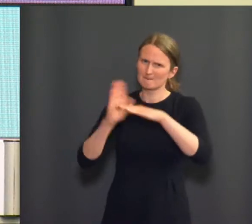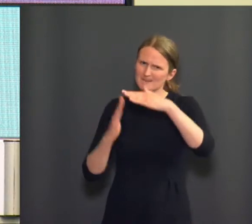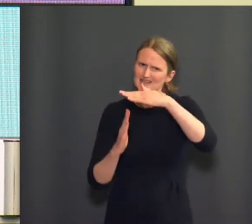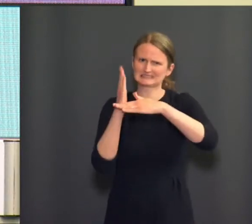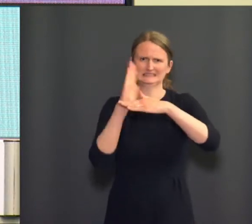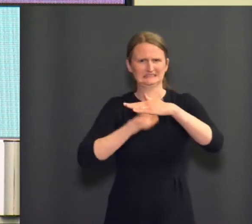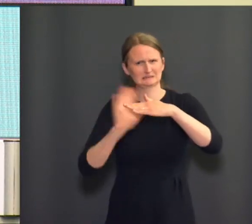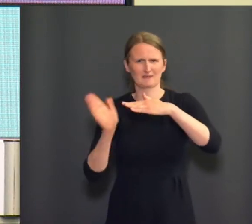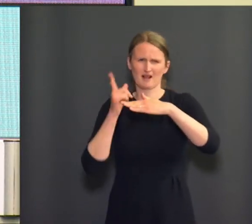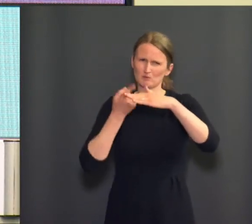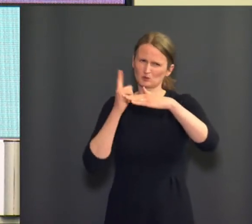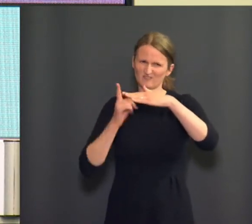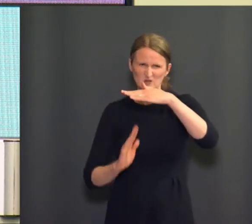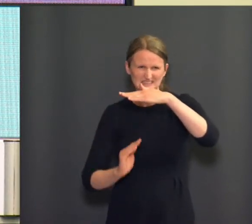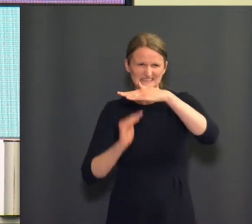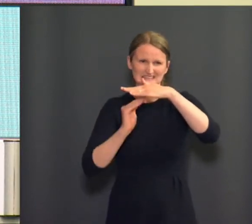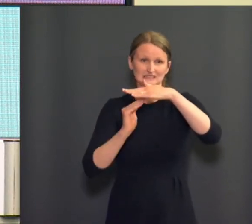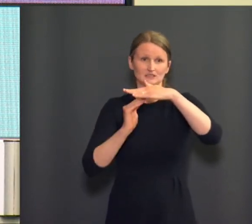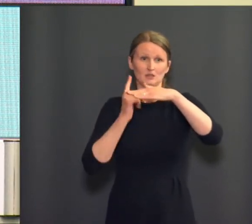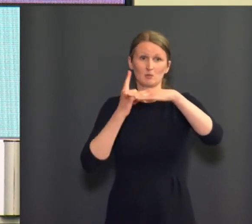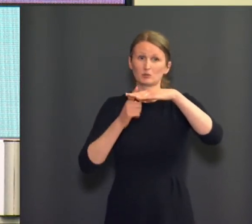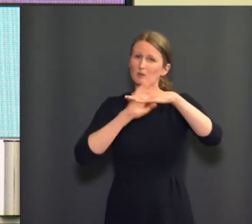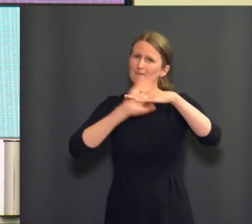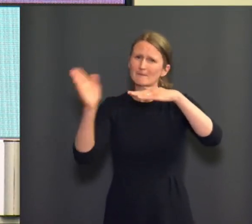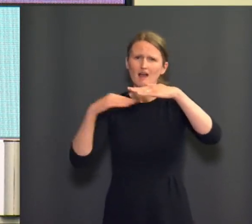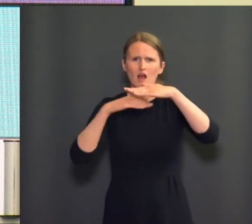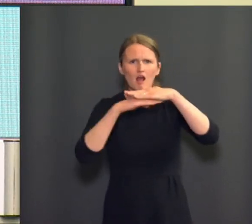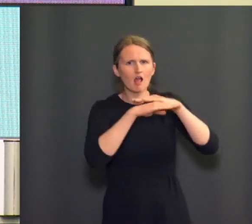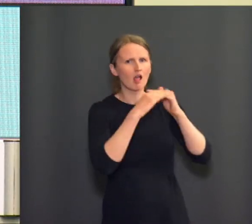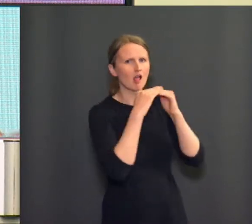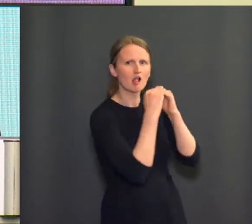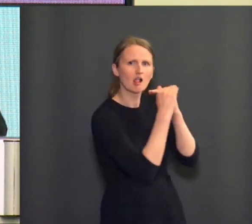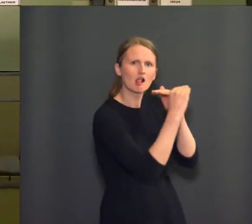sa pression constante sur le système de santé.